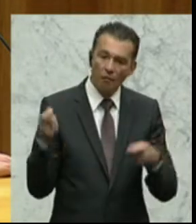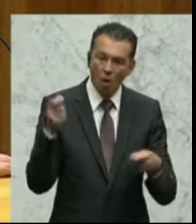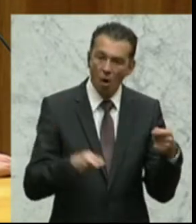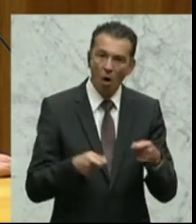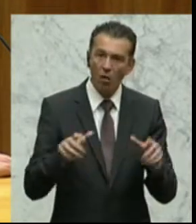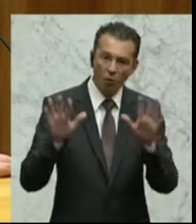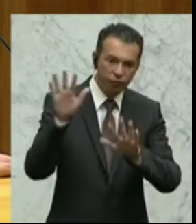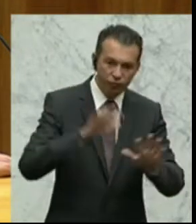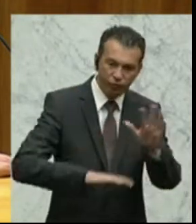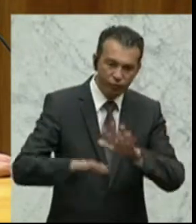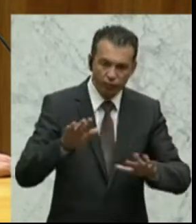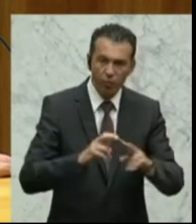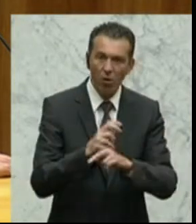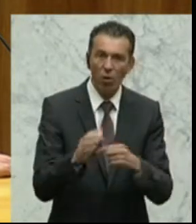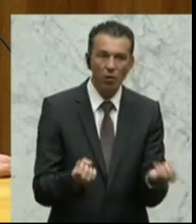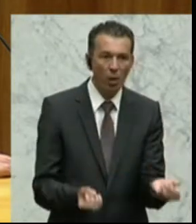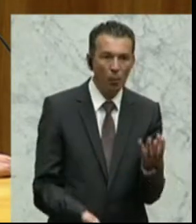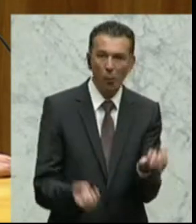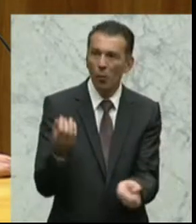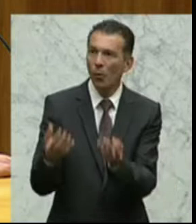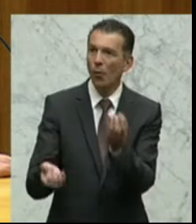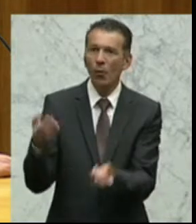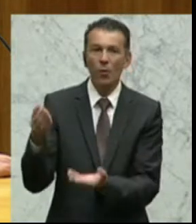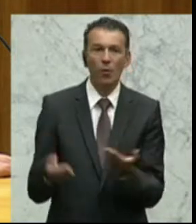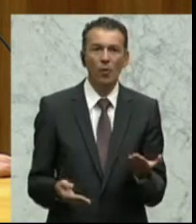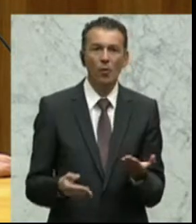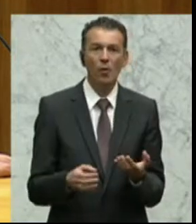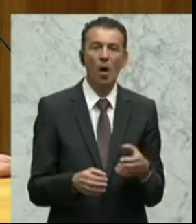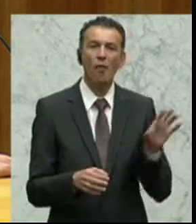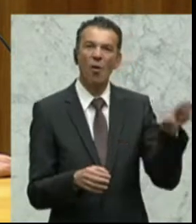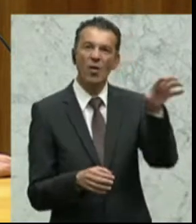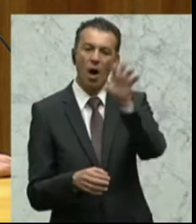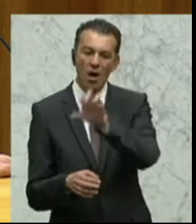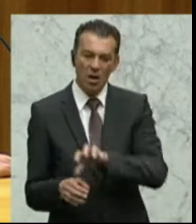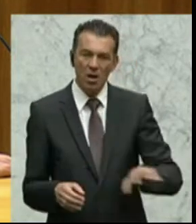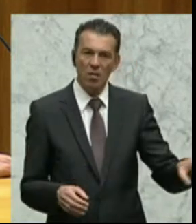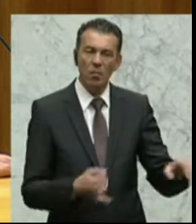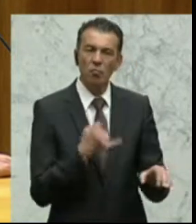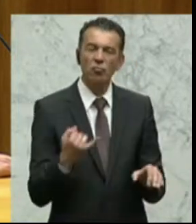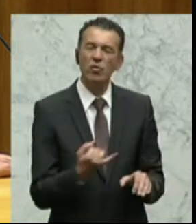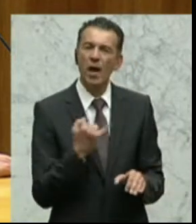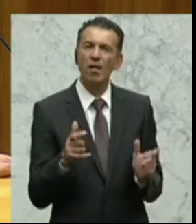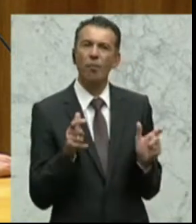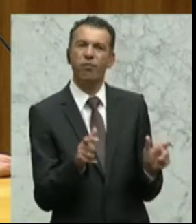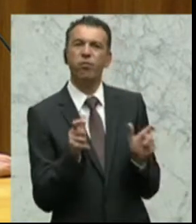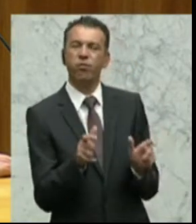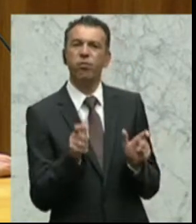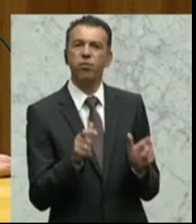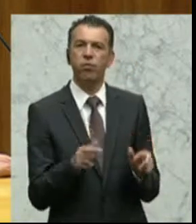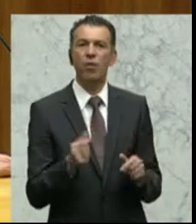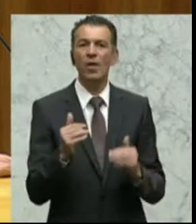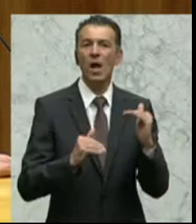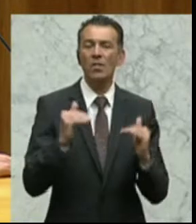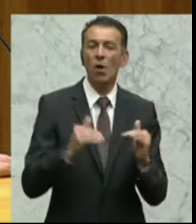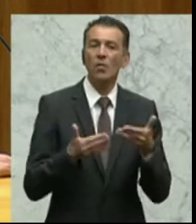in Österreich. Wir wissen, dass der Föderalismus ein permanenter Hemmschuh ist, nicht nur in den Finanzausgleichsverhandlungen, sondern